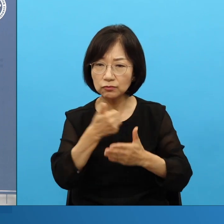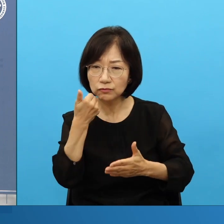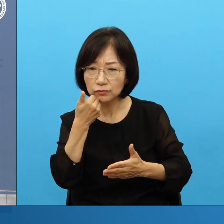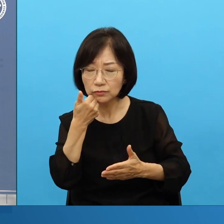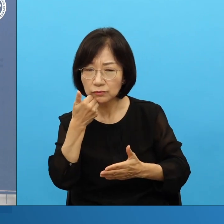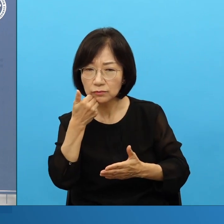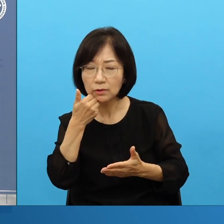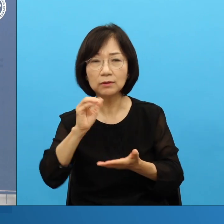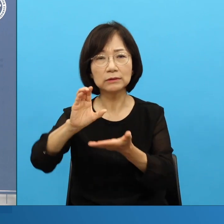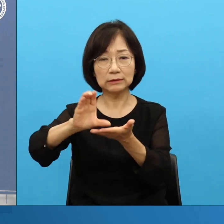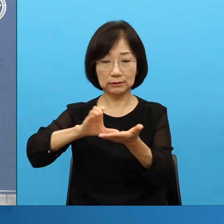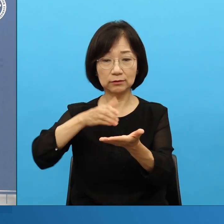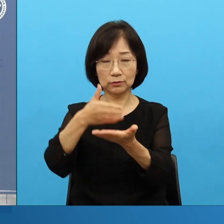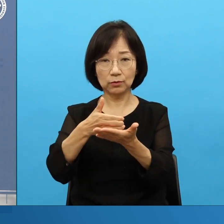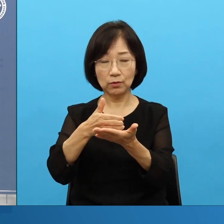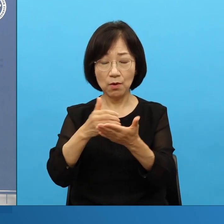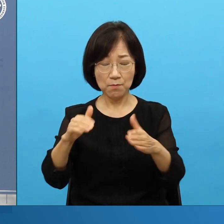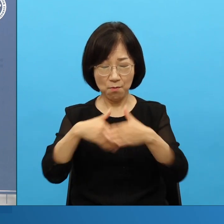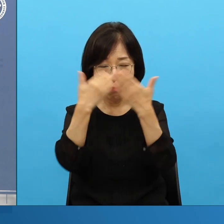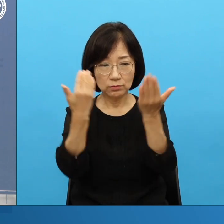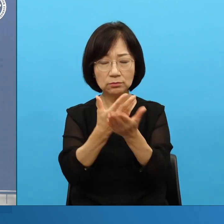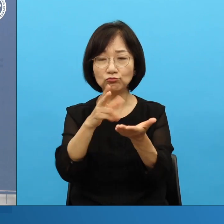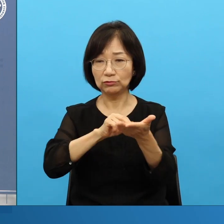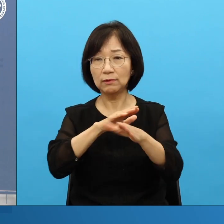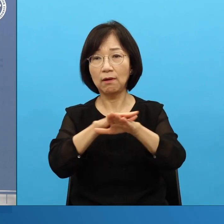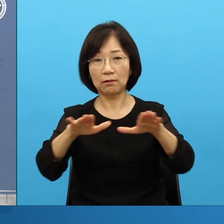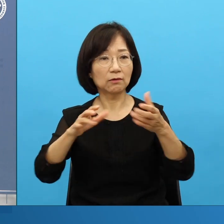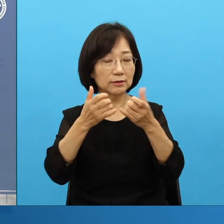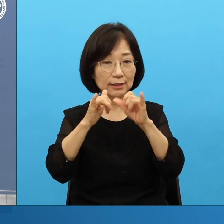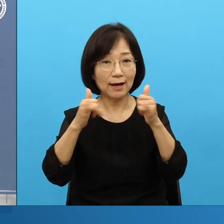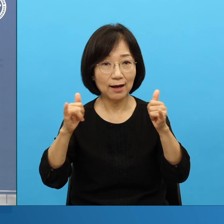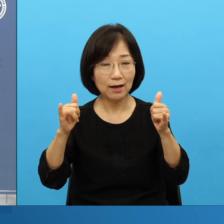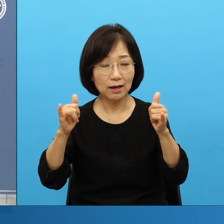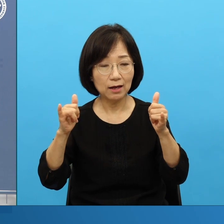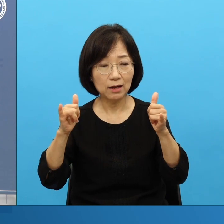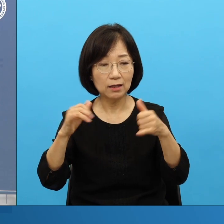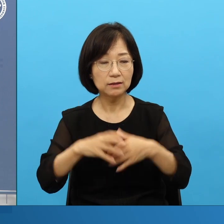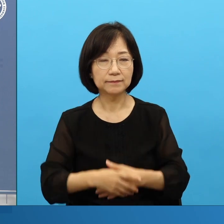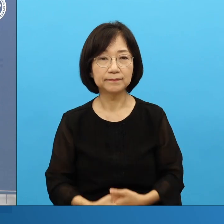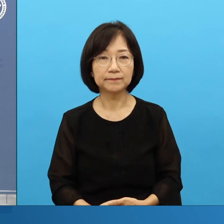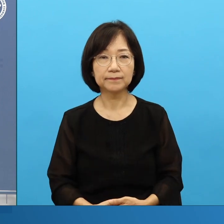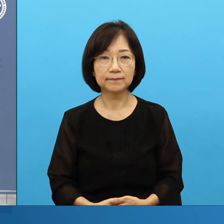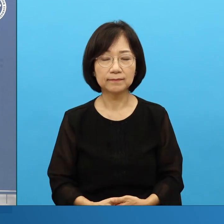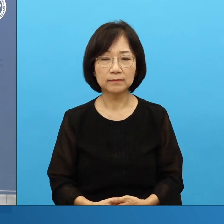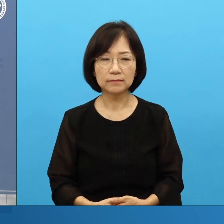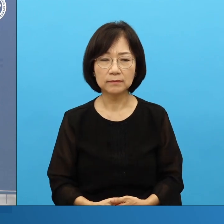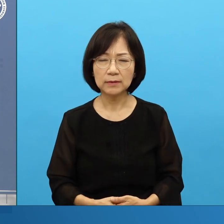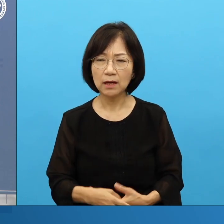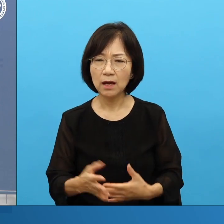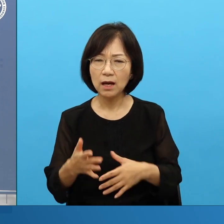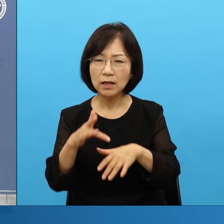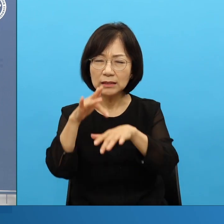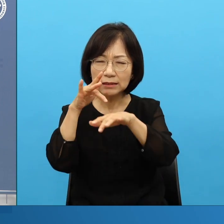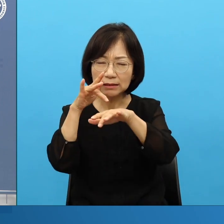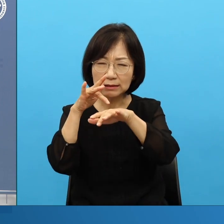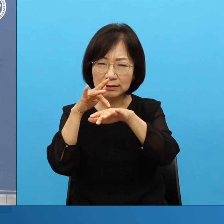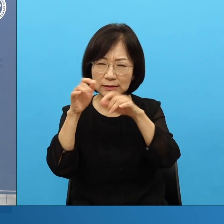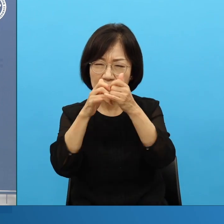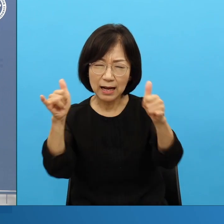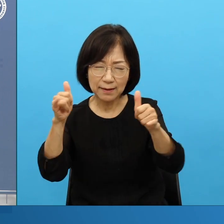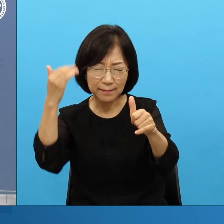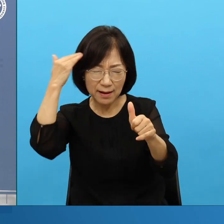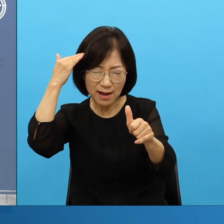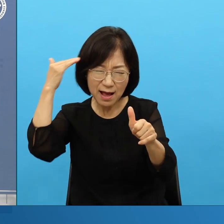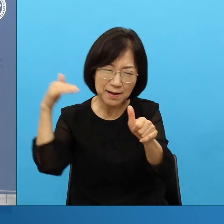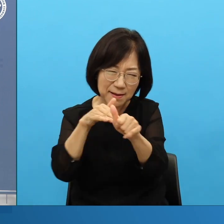해결자인데 인간을 계속 괴롭히는 흑암 사단의 세력을 꺾었구나. And yet, in one point in